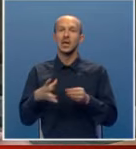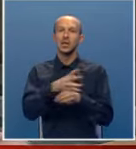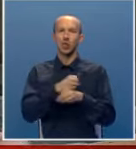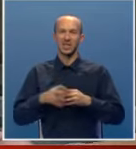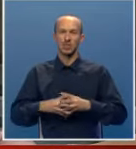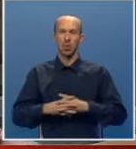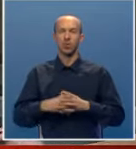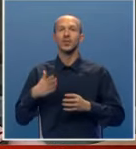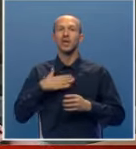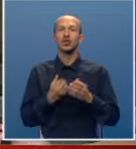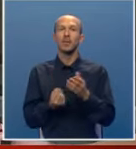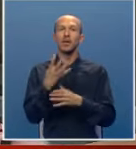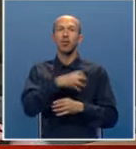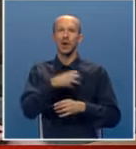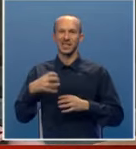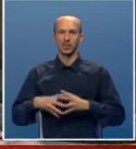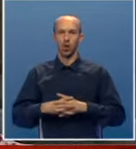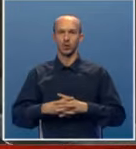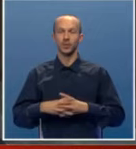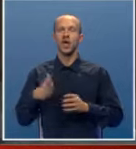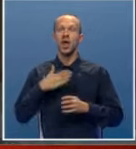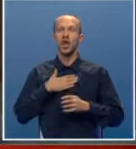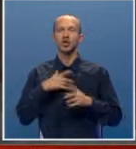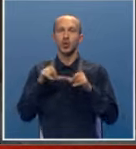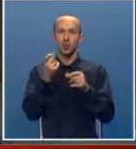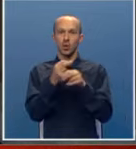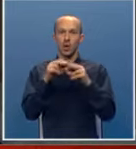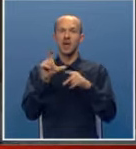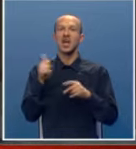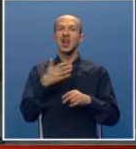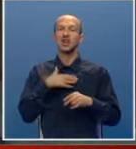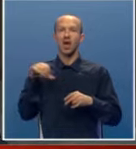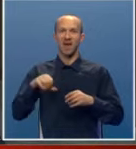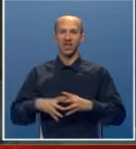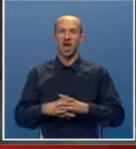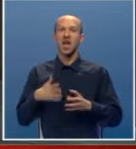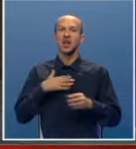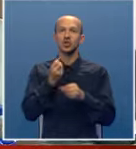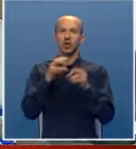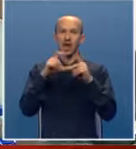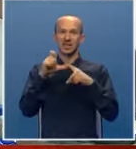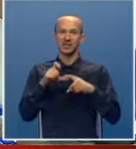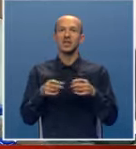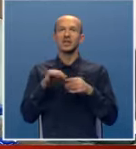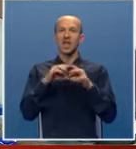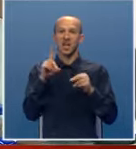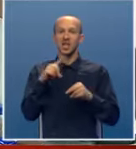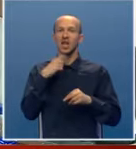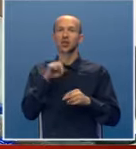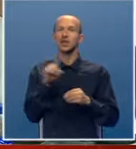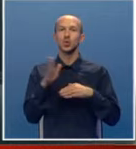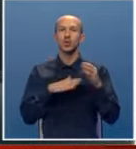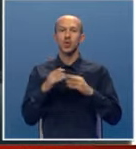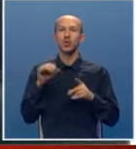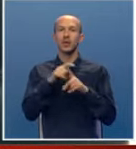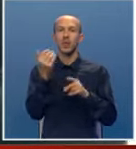iskoristimo naše prirodno bogatstvo, jer naš ugalj je naša nafta, naš gaz. Sindikalci kažu da nisu zadovoljni